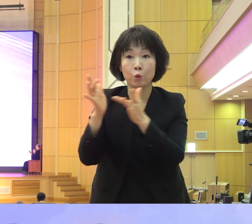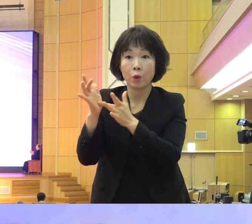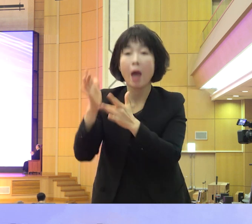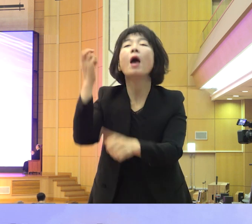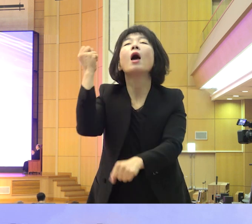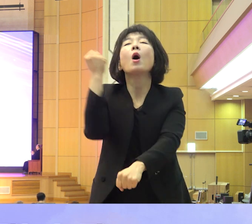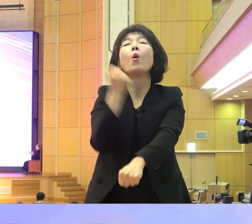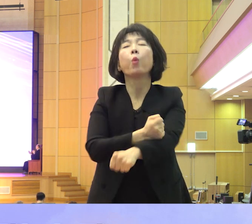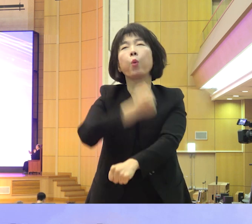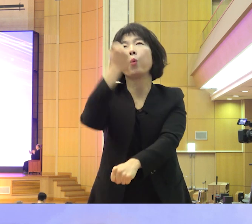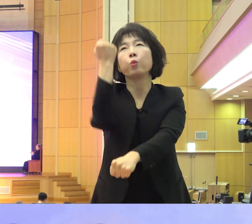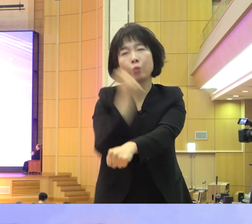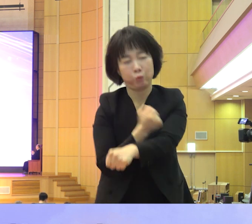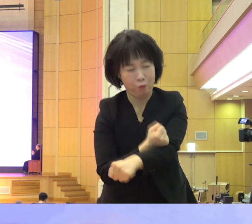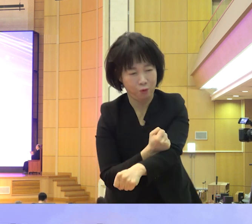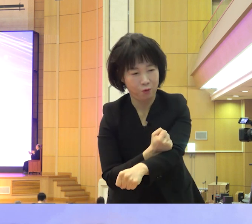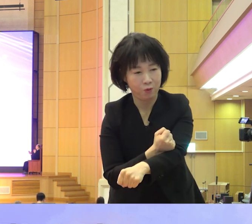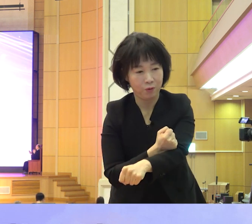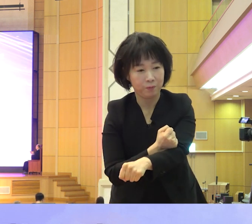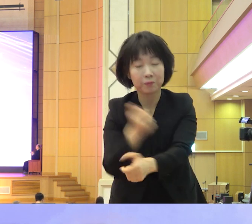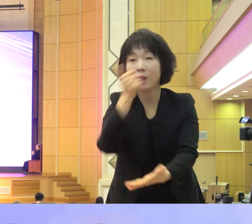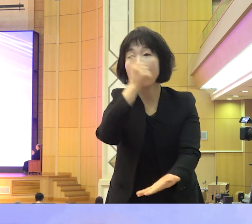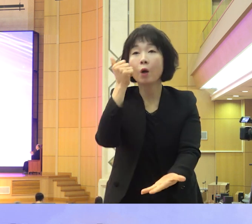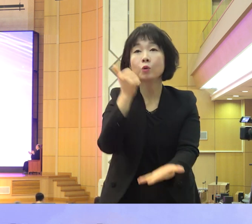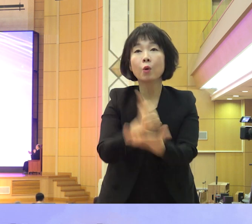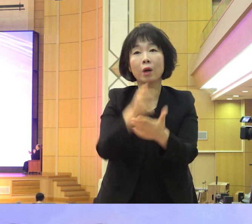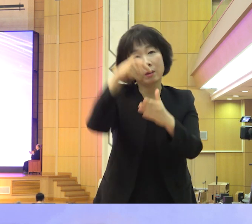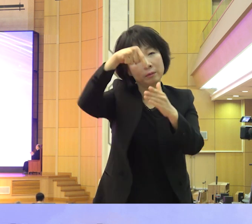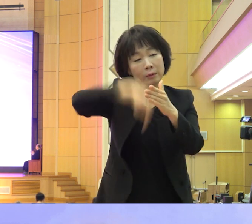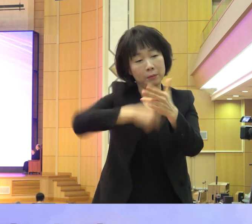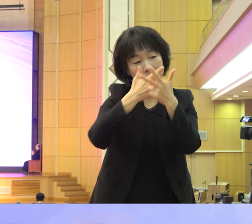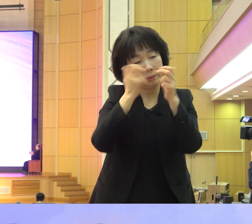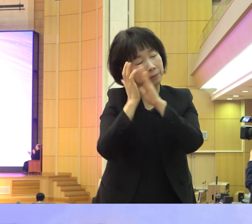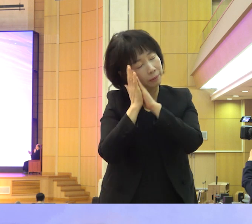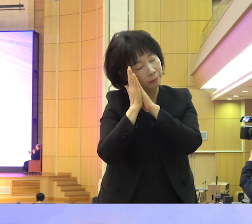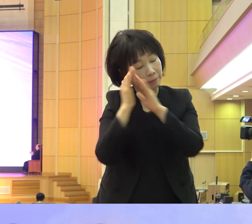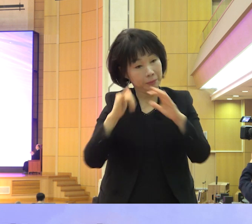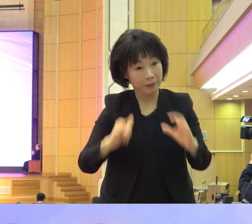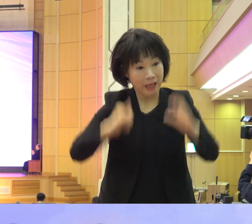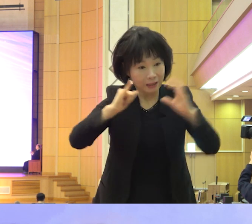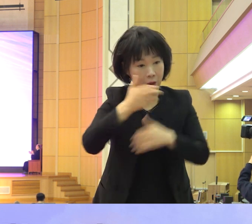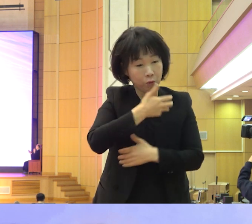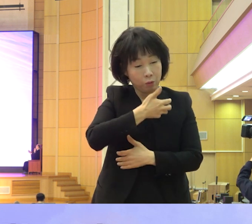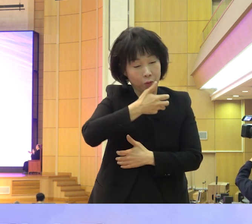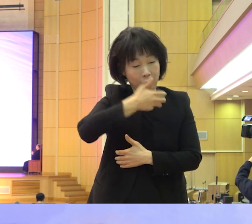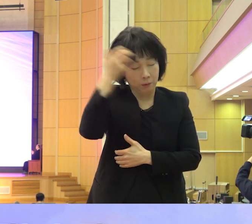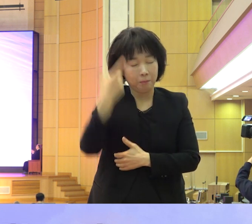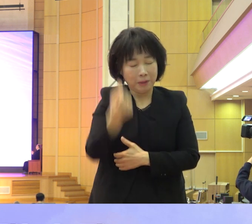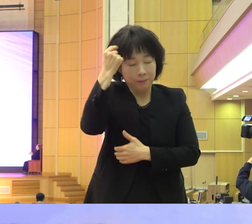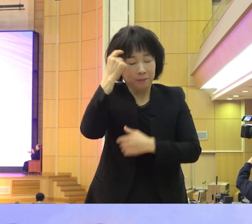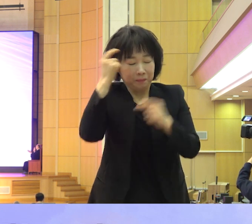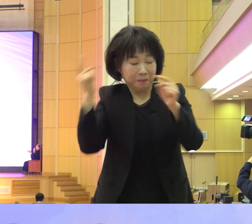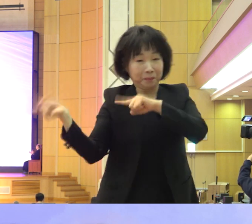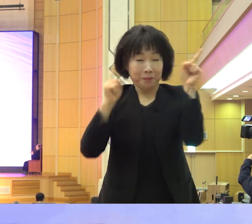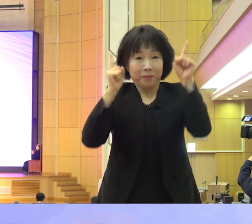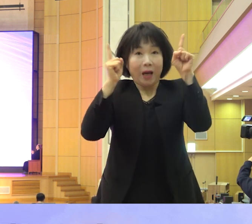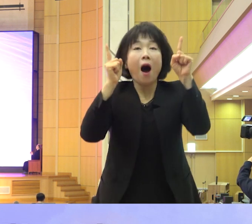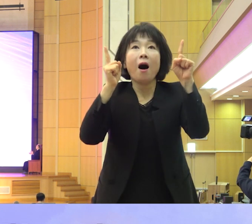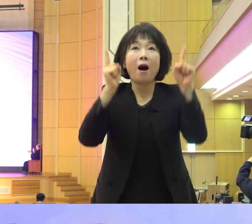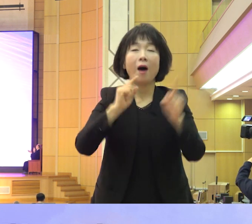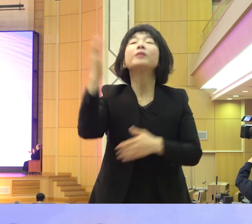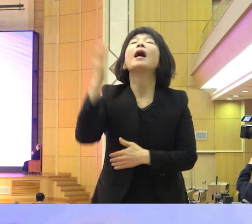찬송할지어다 예수의 공로. 죄의 깊은 잠과 큰 세상의 꿈을